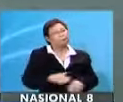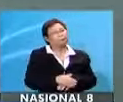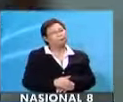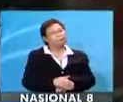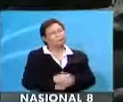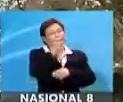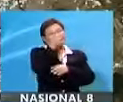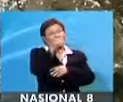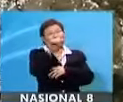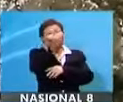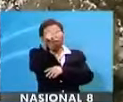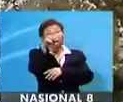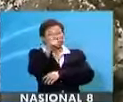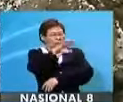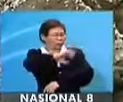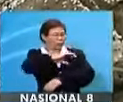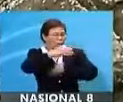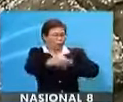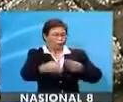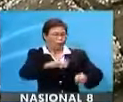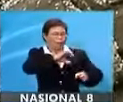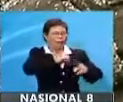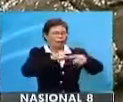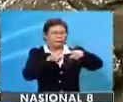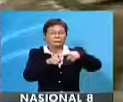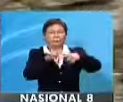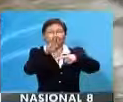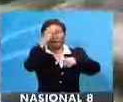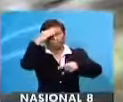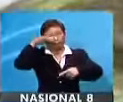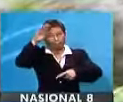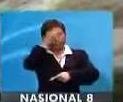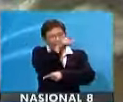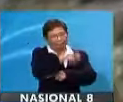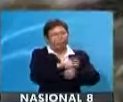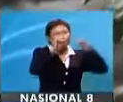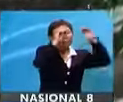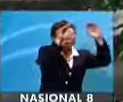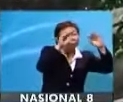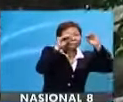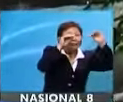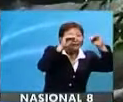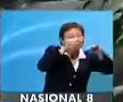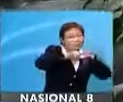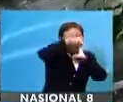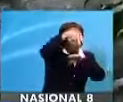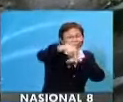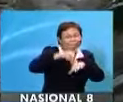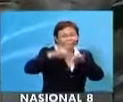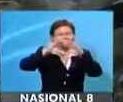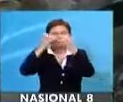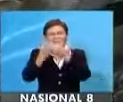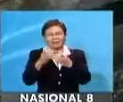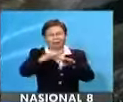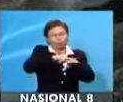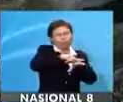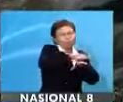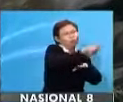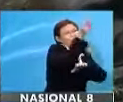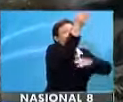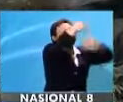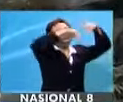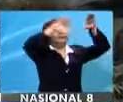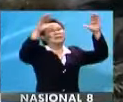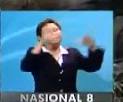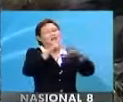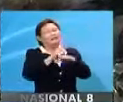Hazlan merupakan anggota polis di Balai Polis Simpang 4emp Perlis merupakan tenaga pengajar paracliding di kelab lucur udara Indra